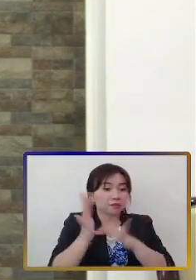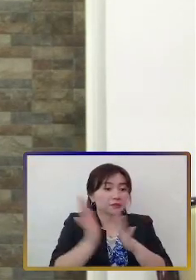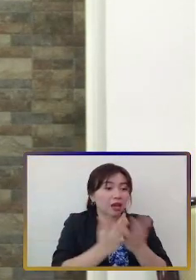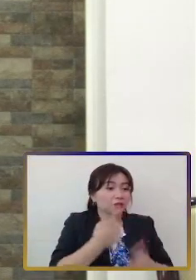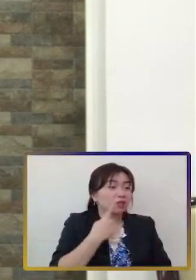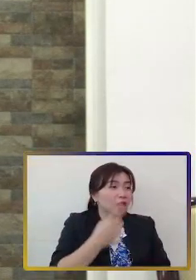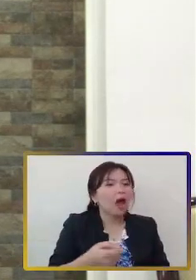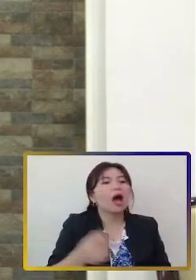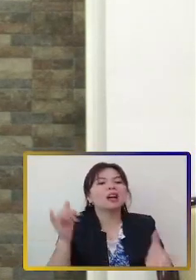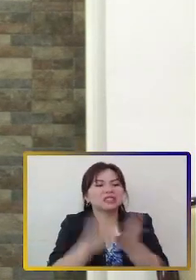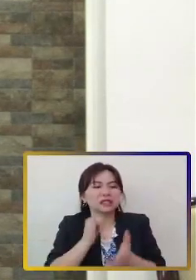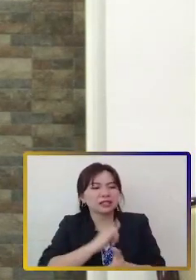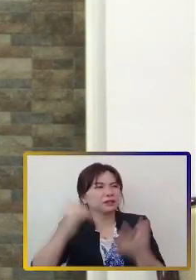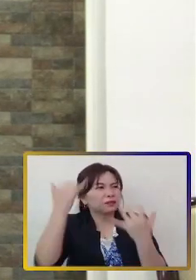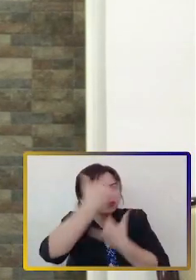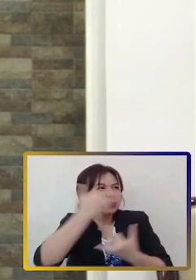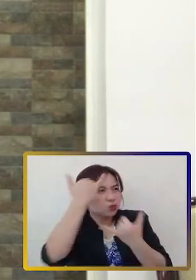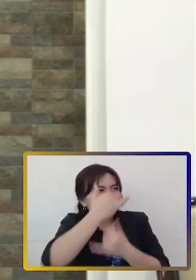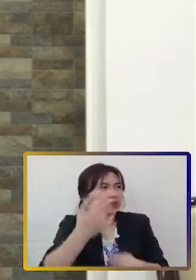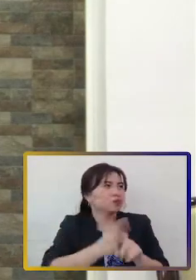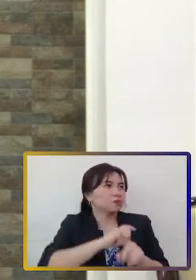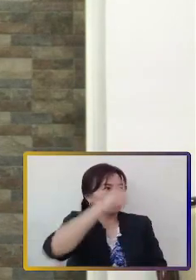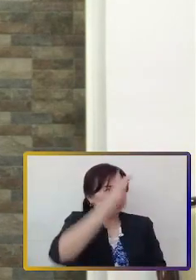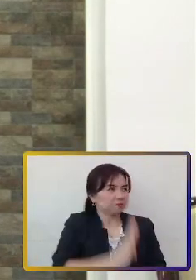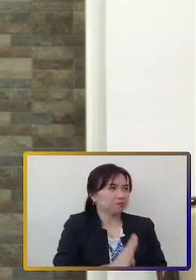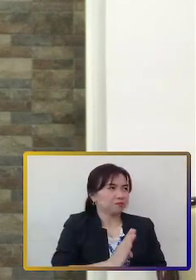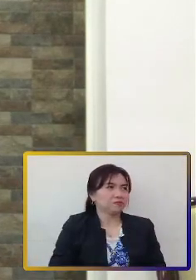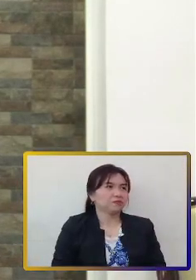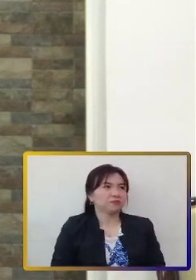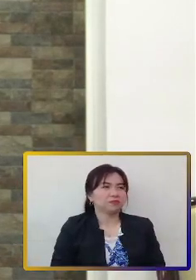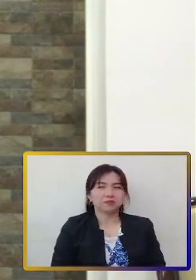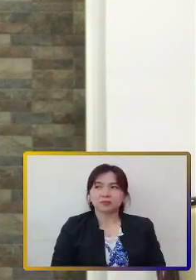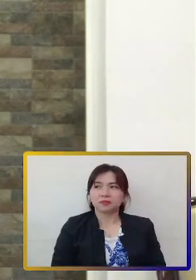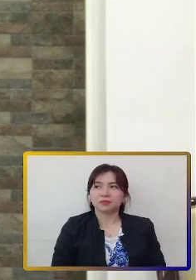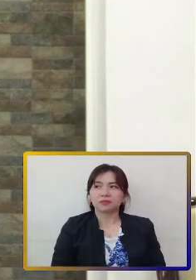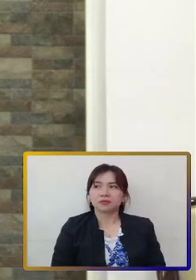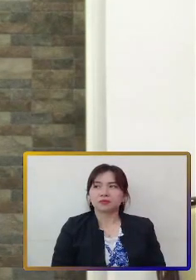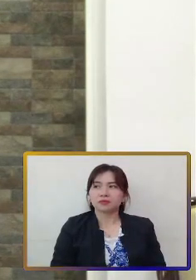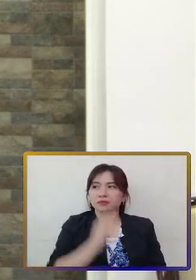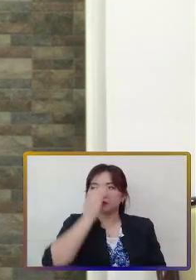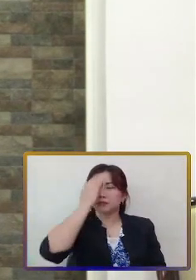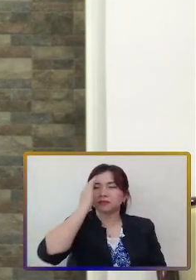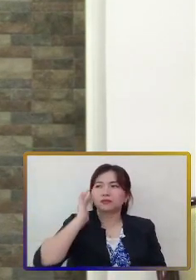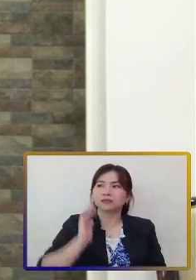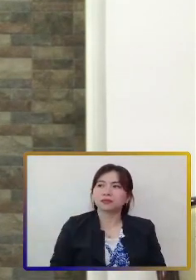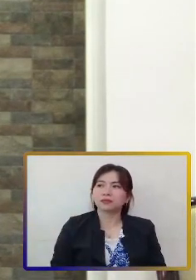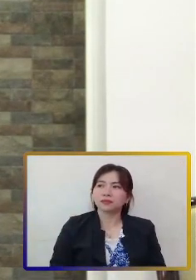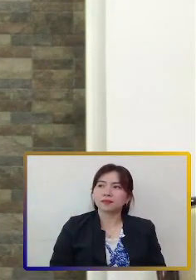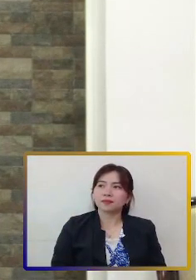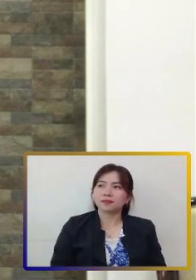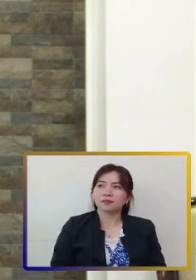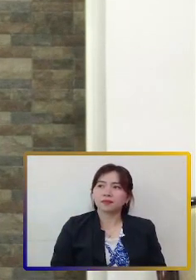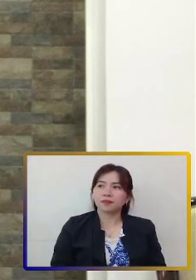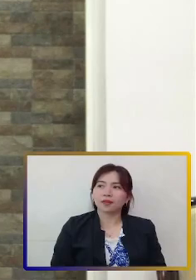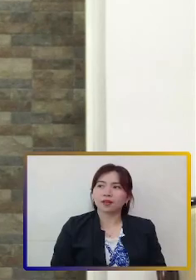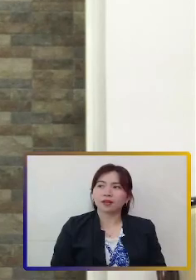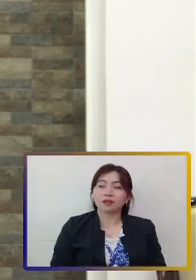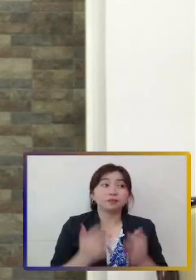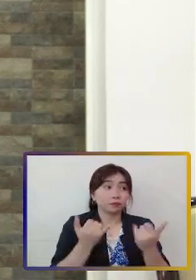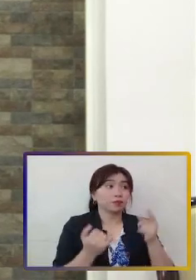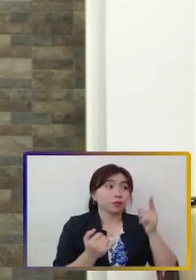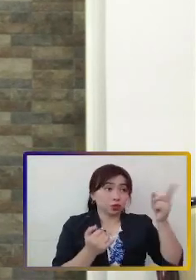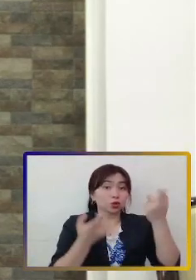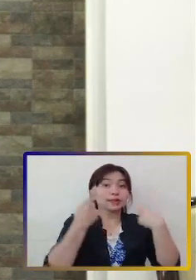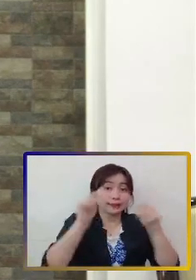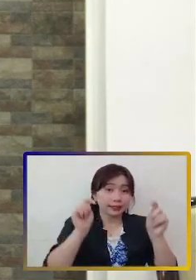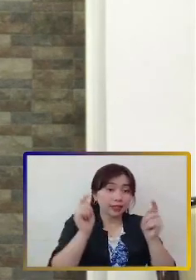nakakaalam sa ganyan Alam mo kaya ko kasing ano yan e ganito kasi yan Ganito kasi ang buhay punta ka dito kay tru Punta